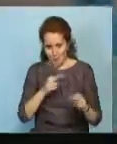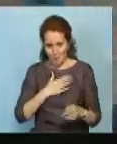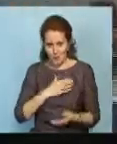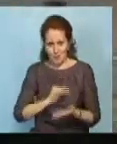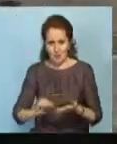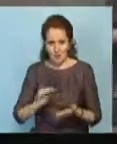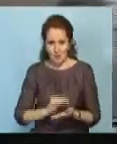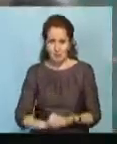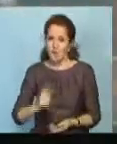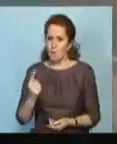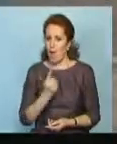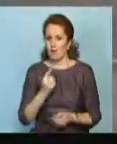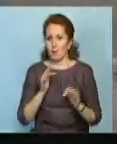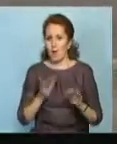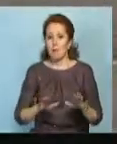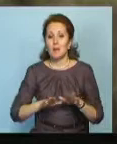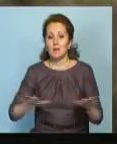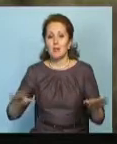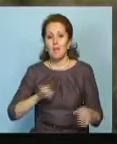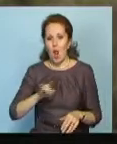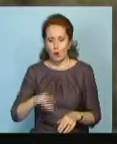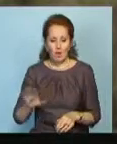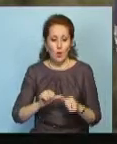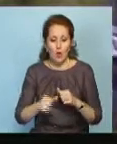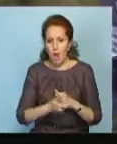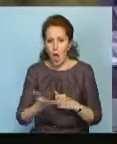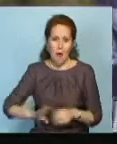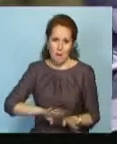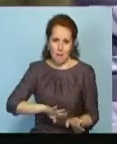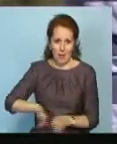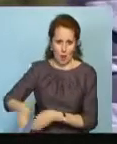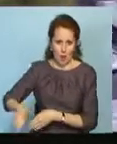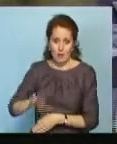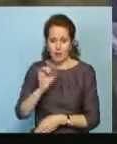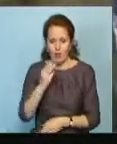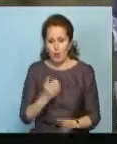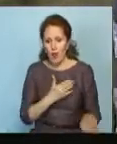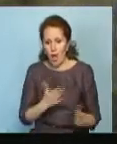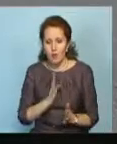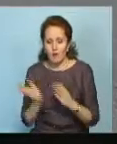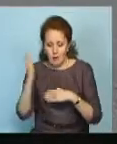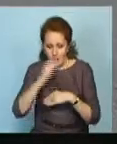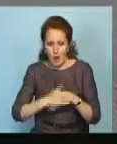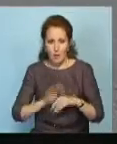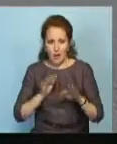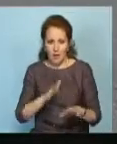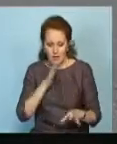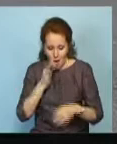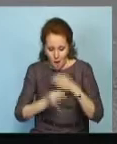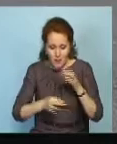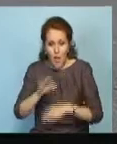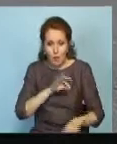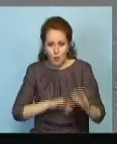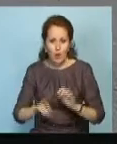Первым делом самолеты, все остальное потом. Саша готов проводить дни и ночи за конструированием самолетов, лишь бы его железная птица взмыла